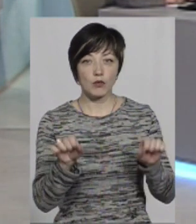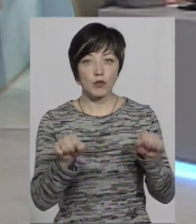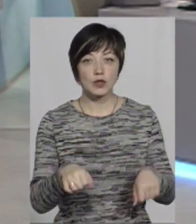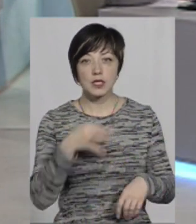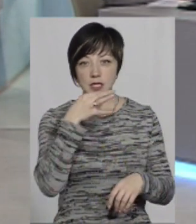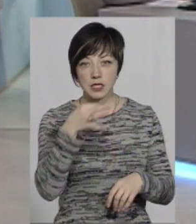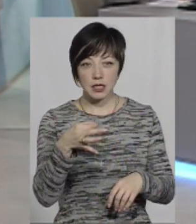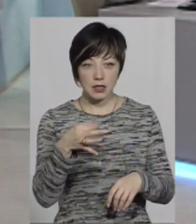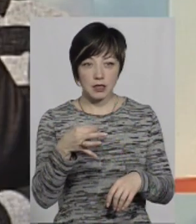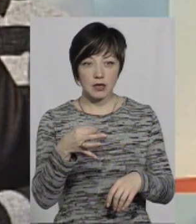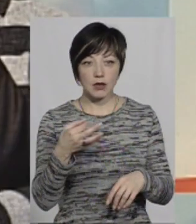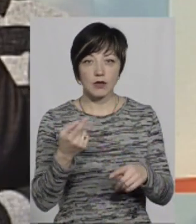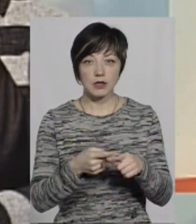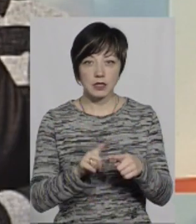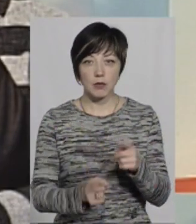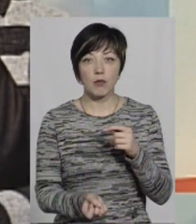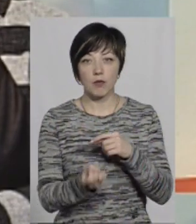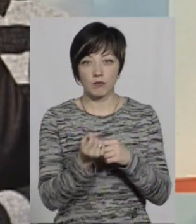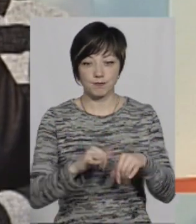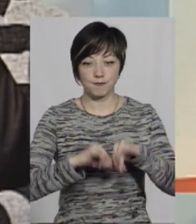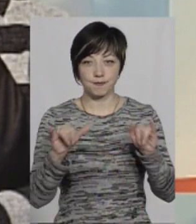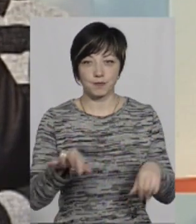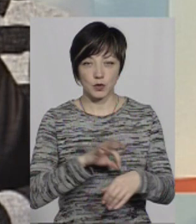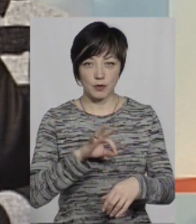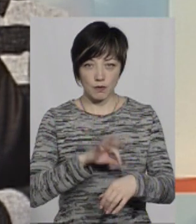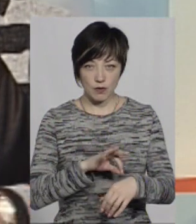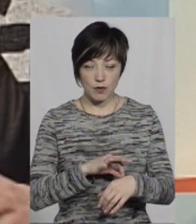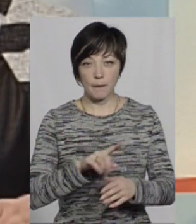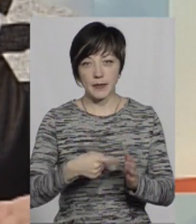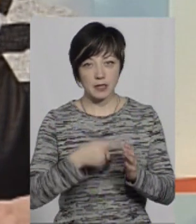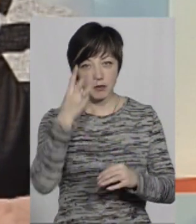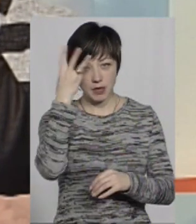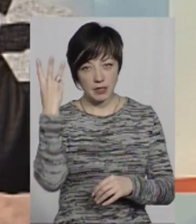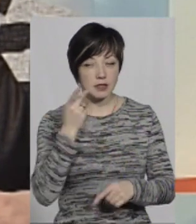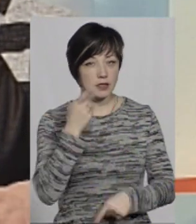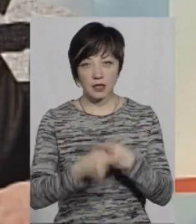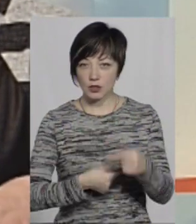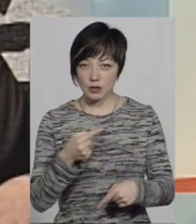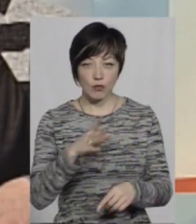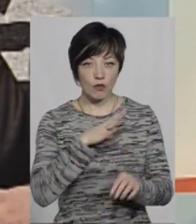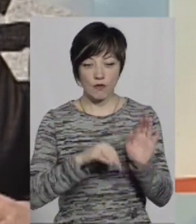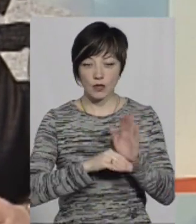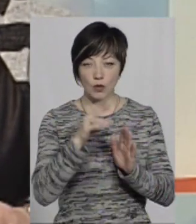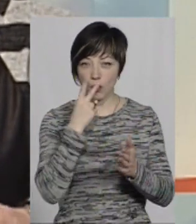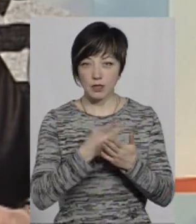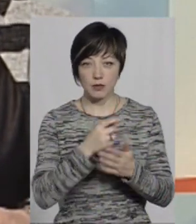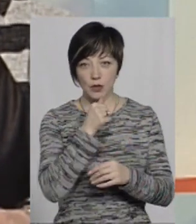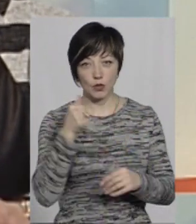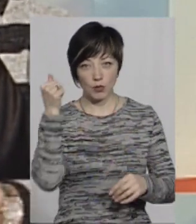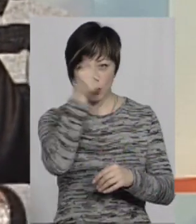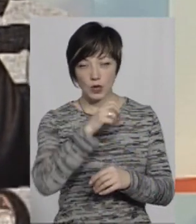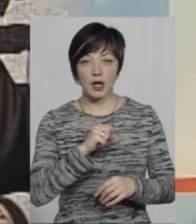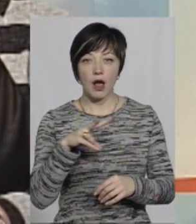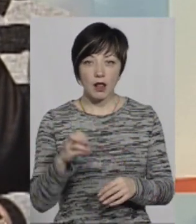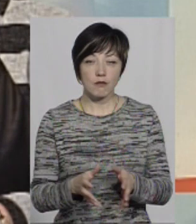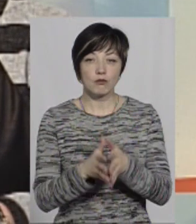можна сказати, вистрілили в цьому році і по захворюваності. Ну, місто Хмельницький традиційно, він мав високі показники в минулому році,